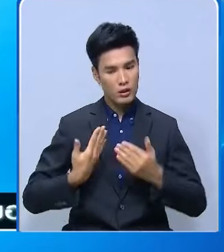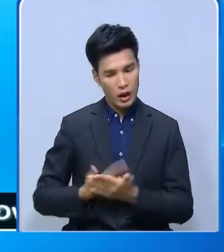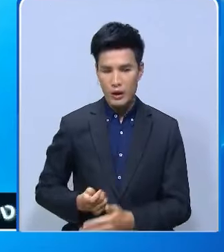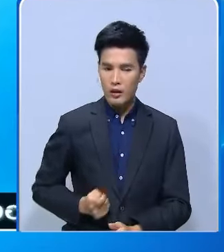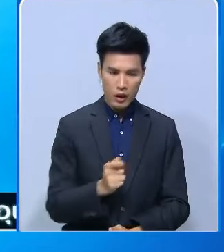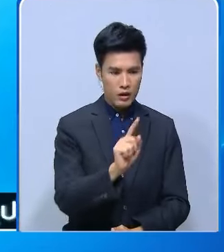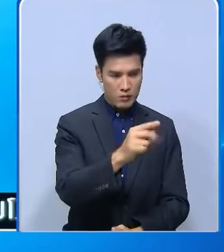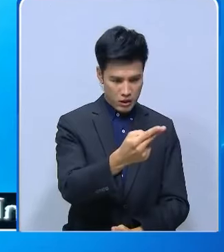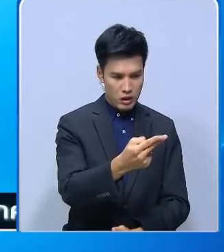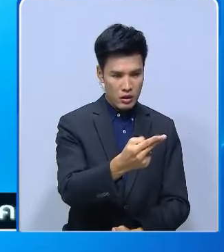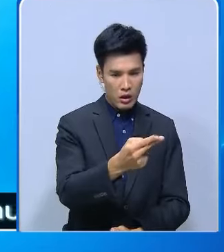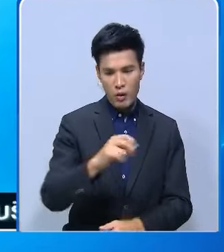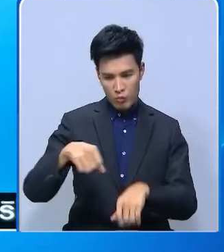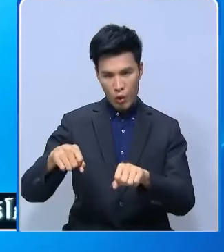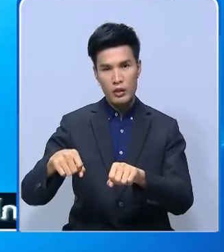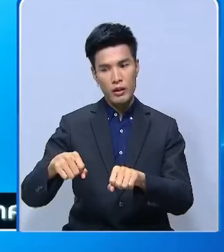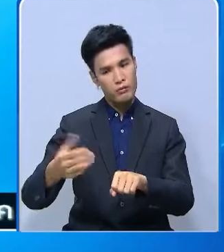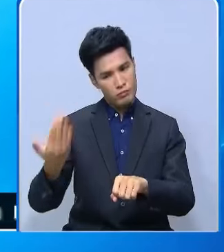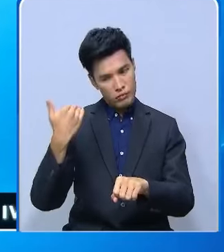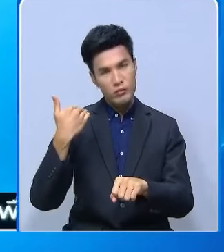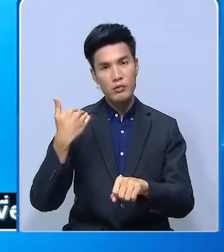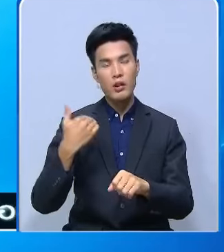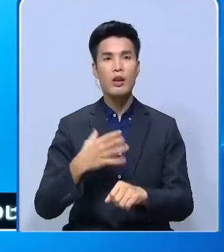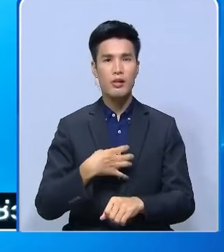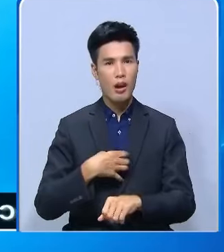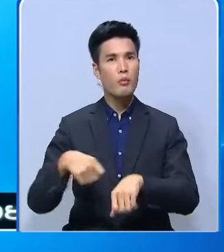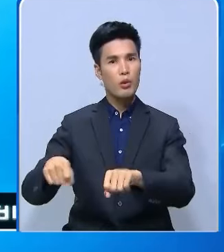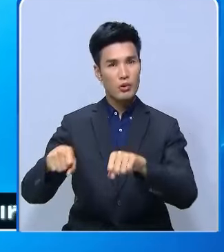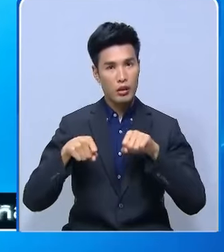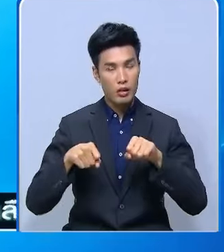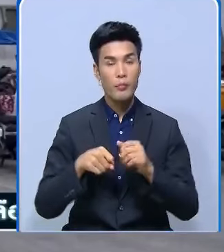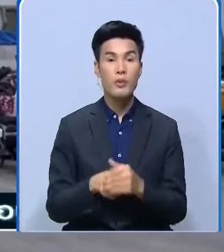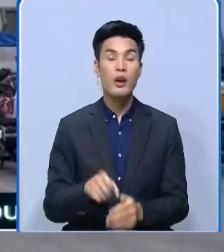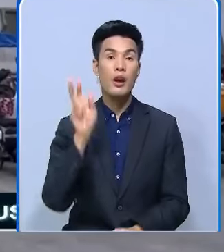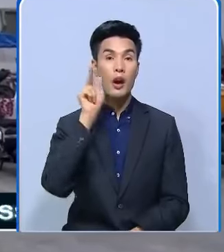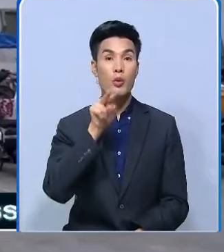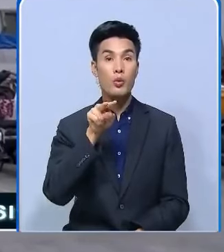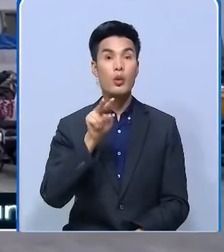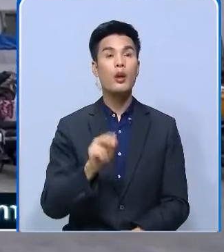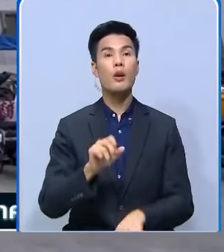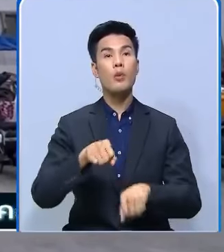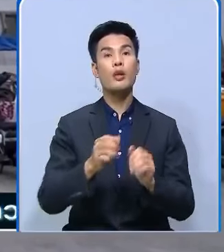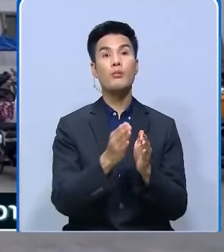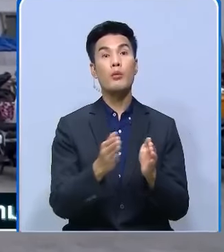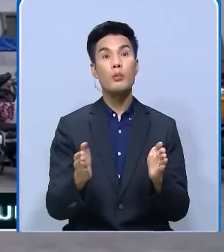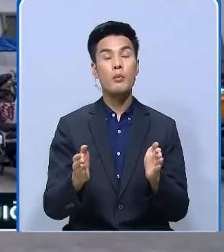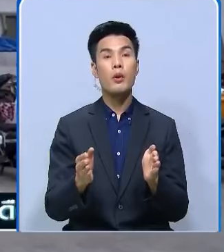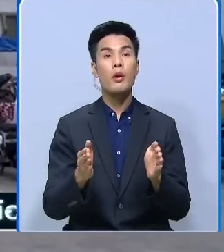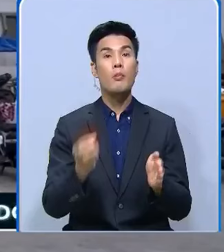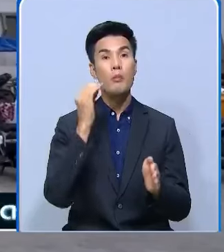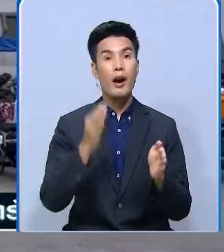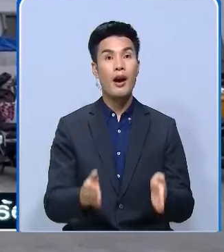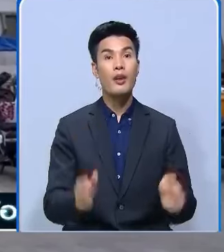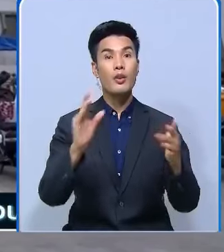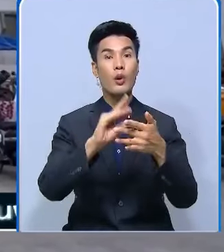ทเลย ทียอมที่รถมอเตอร์ไซค์ 70,000 เออก็อยากได้คืนไงนักข่าวของเราก็ลงพื้นที่ไปที่ลานจอดรถหน้าตึกที่หมู่บ้านเอื้ออาทรที่บาง